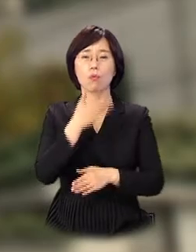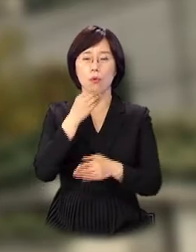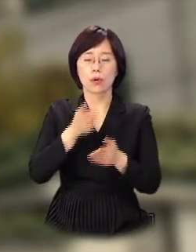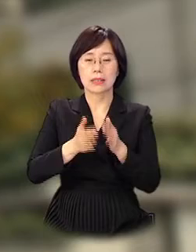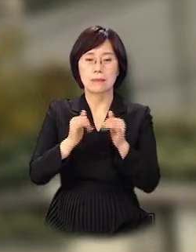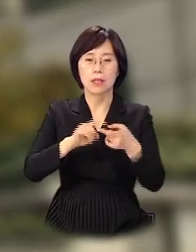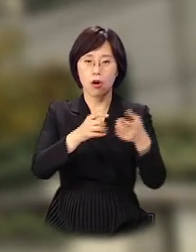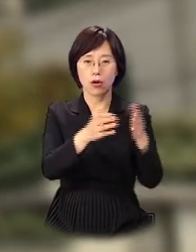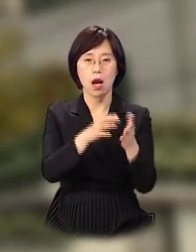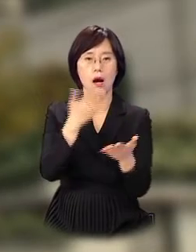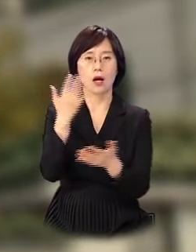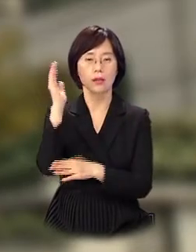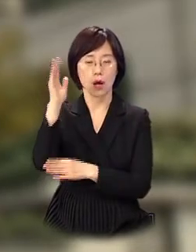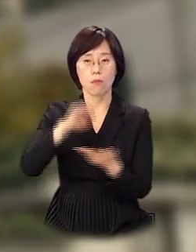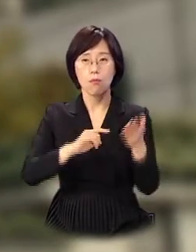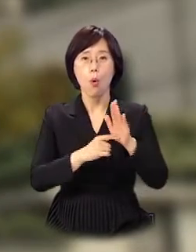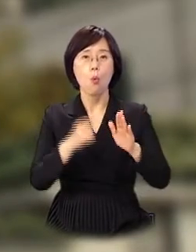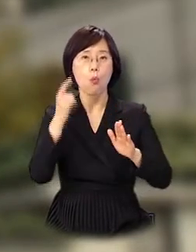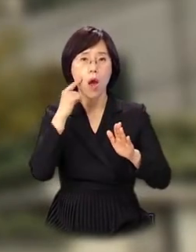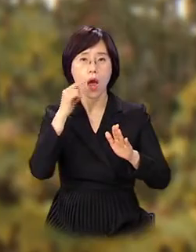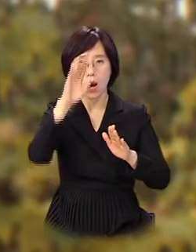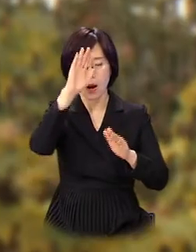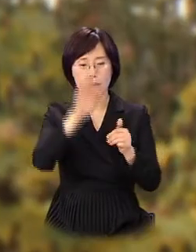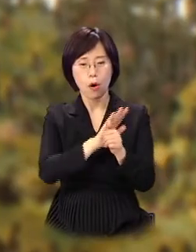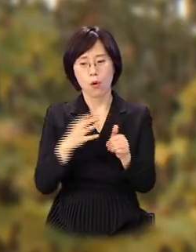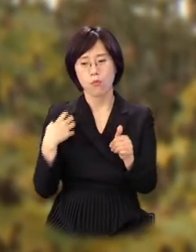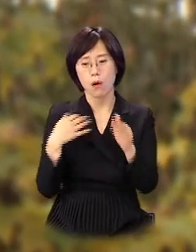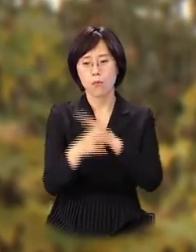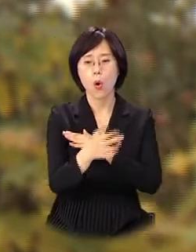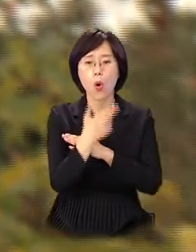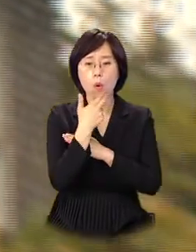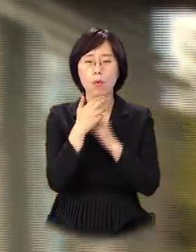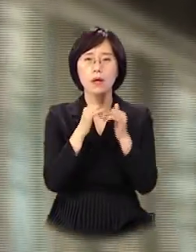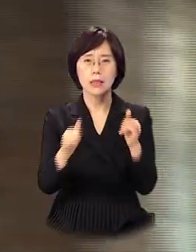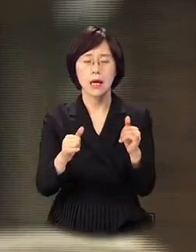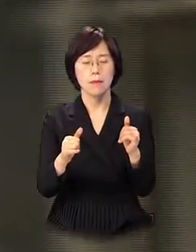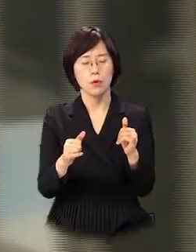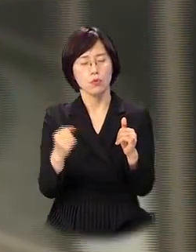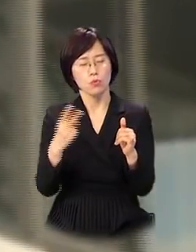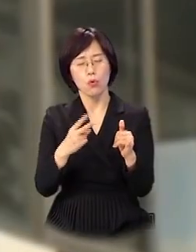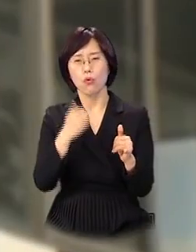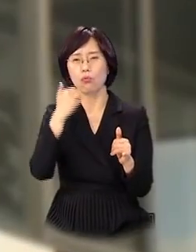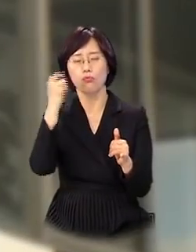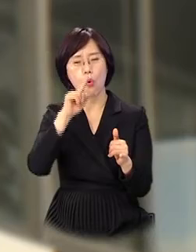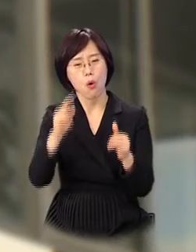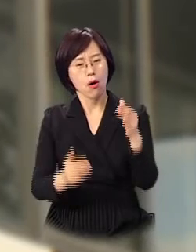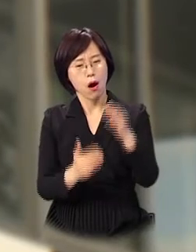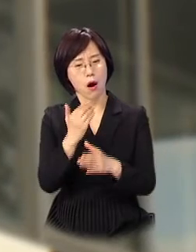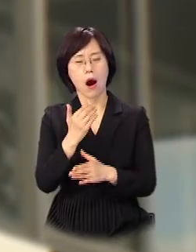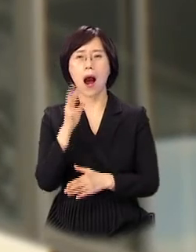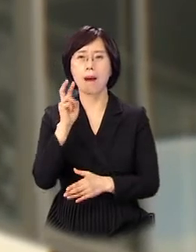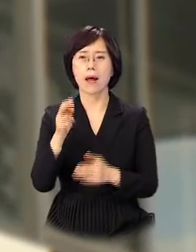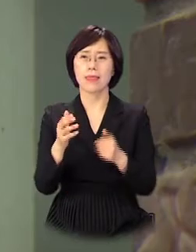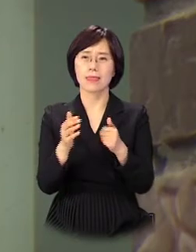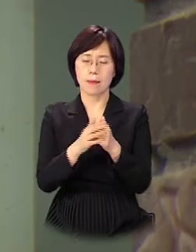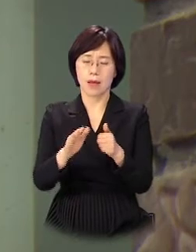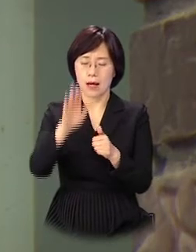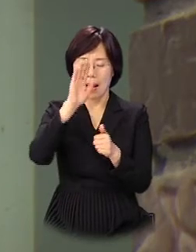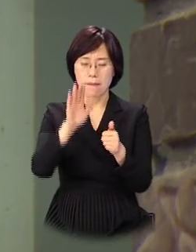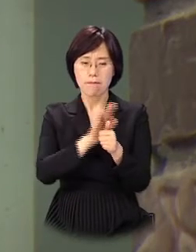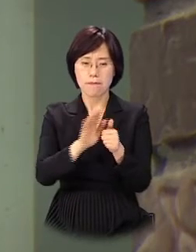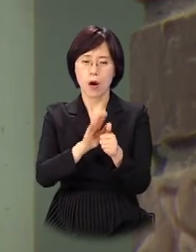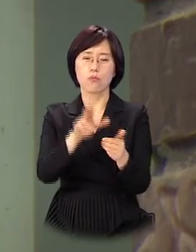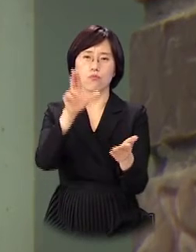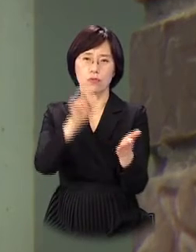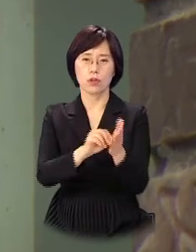우리복지시민연합도 성명을 내고 간병비를 부담할 수 없는 사람들은 언제든지 이런 비극에 빠질 수 있다며 간병살인 문제를